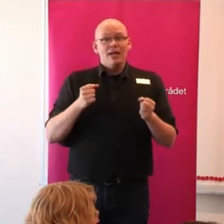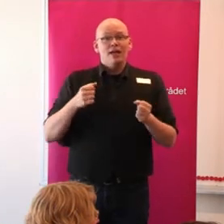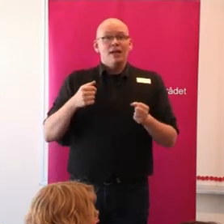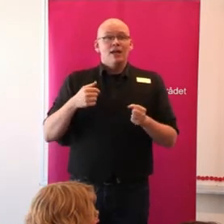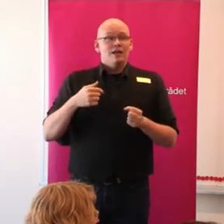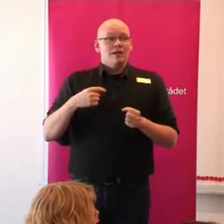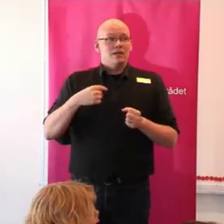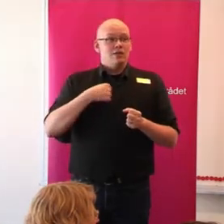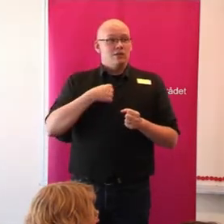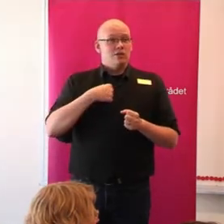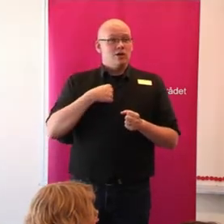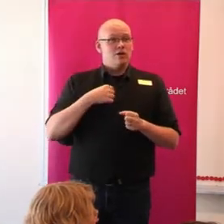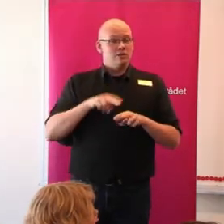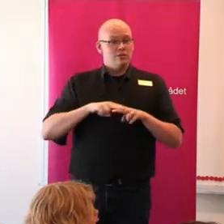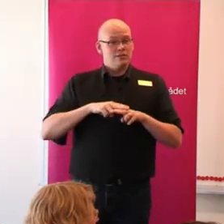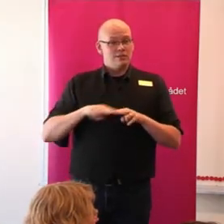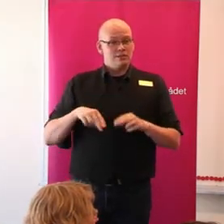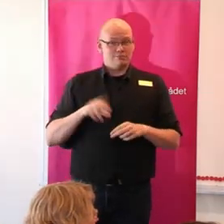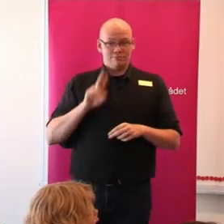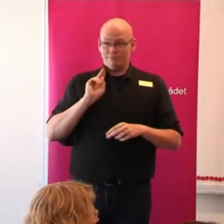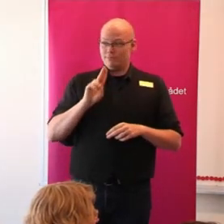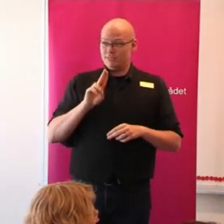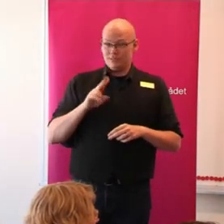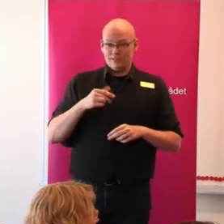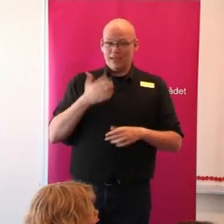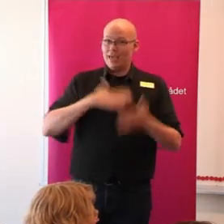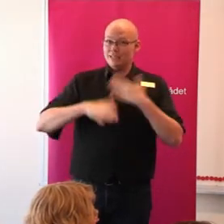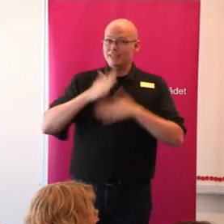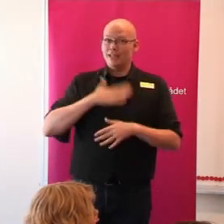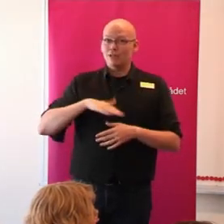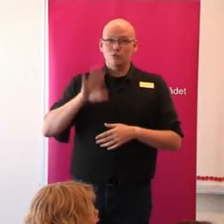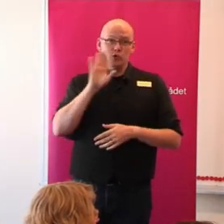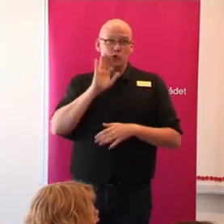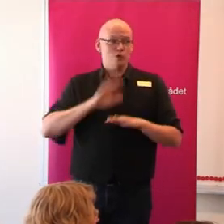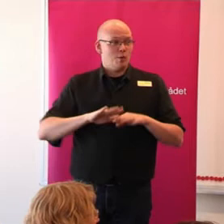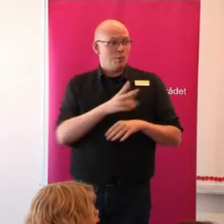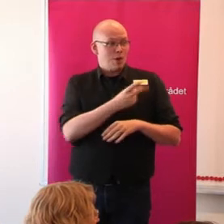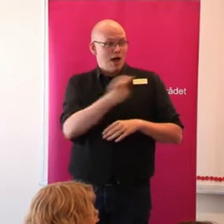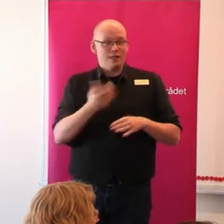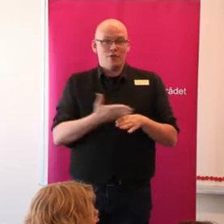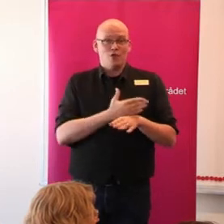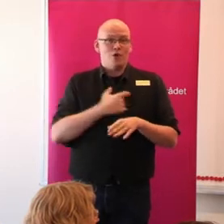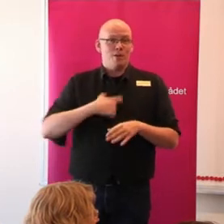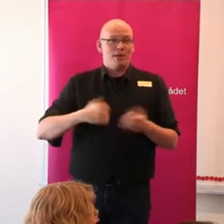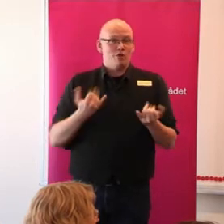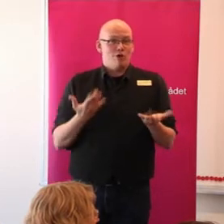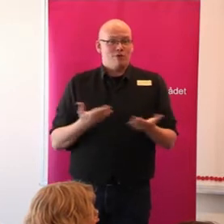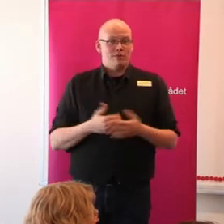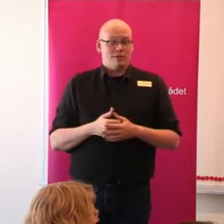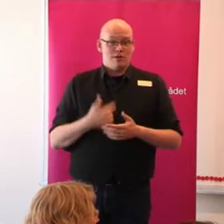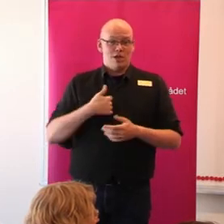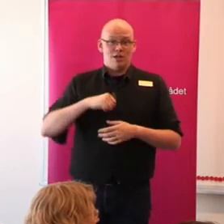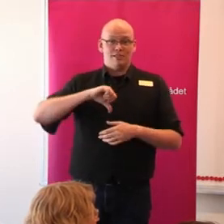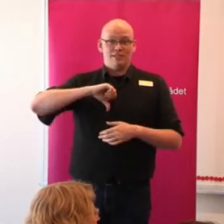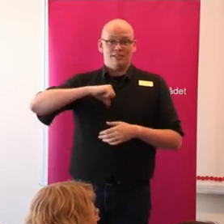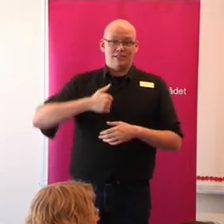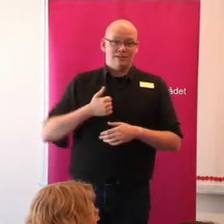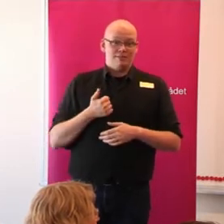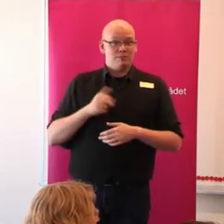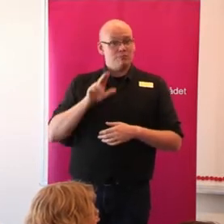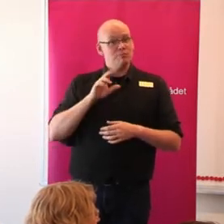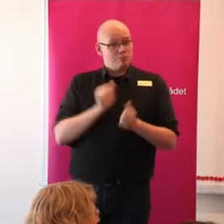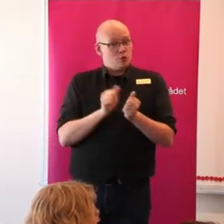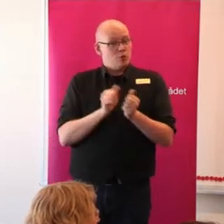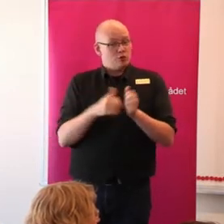Jag tycker, alltså, jag måste säga, det är jätteintressant att höra de inlägg som har varit. Själv är jag faktiskt en produkt